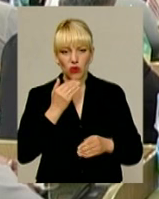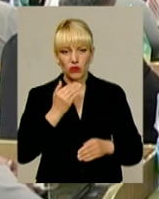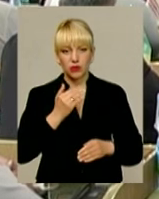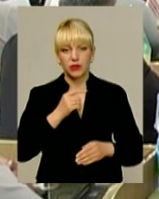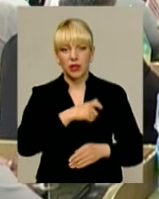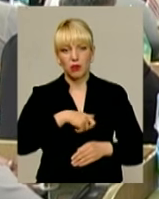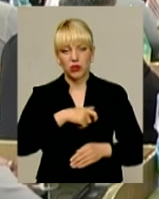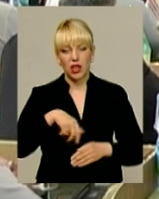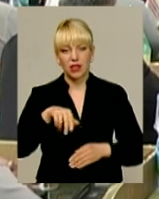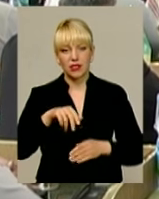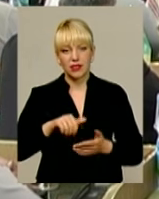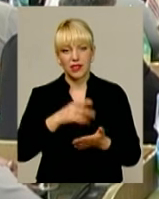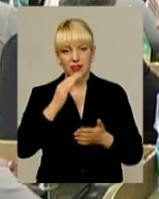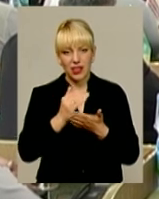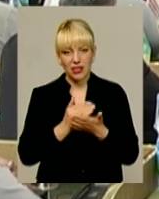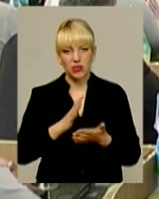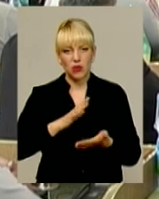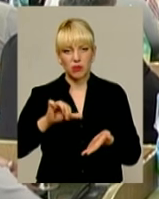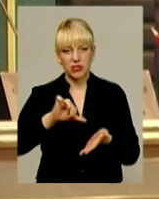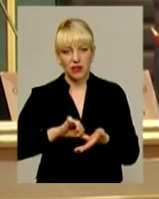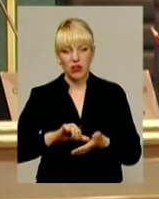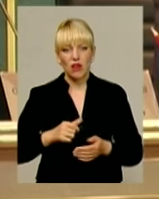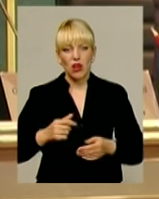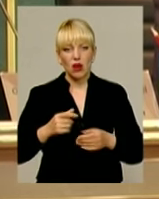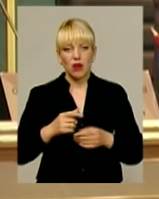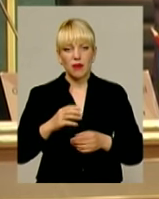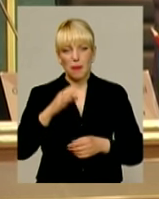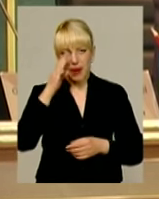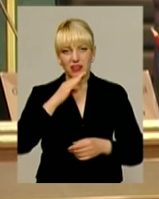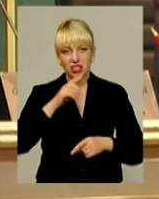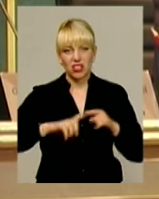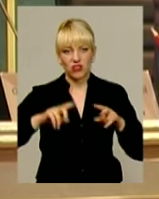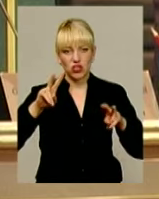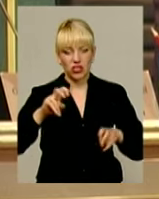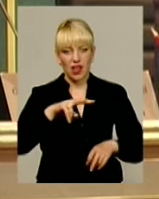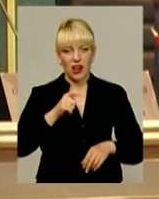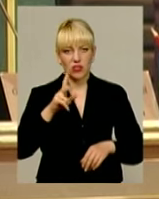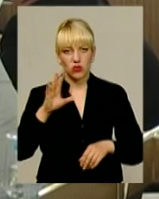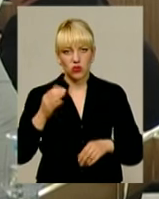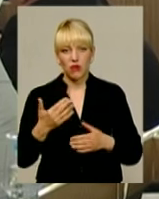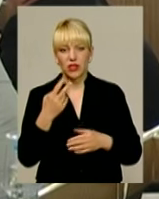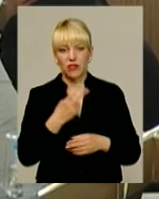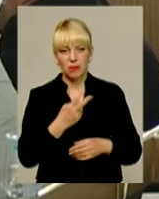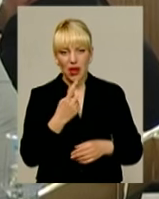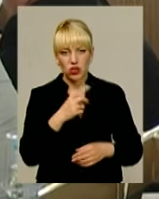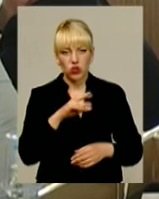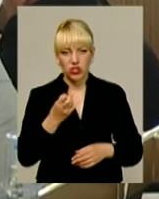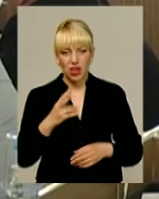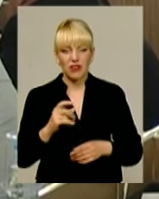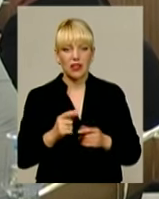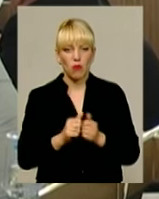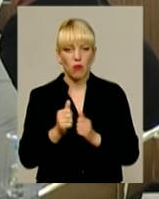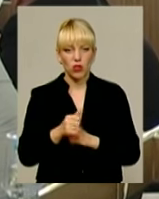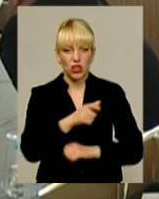представляв очільник фракції облради від Всеукраїнського об'єднання «Батьківщина» Валерій Лісков. І 1 червня на позачерговій